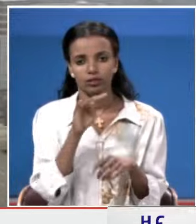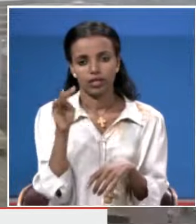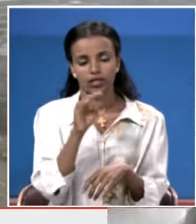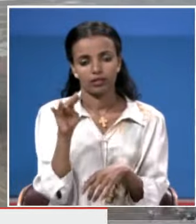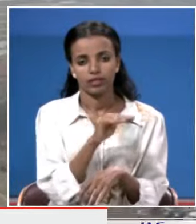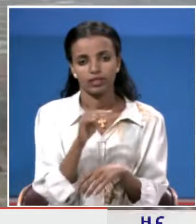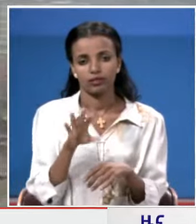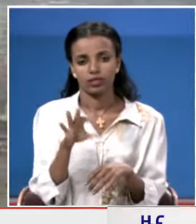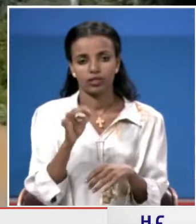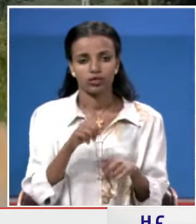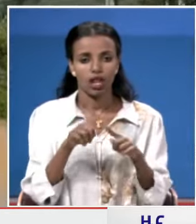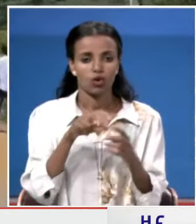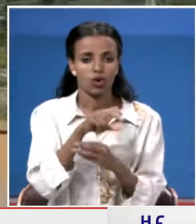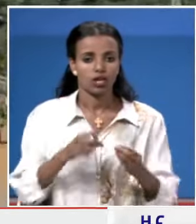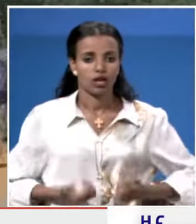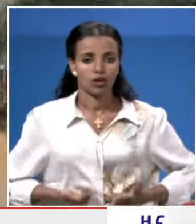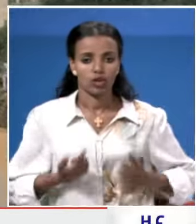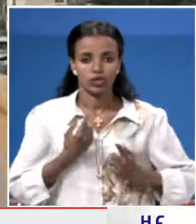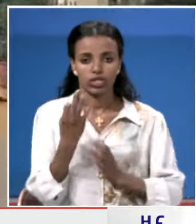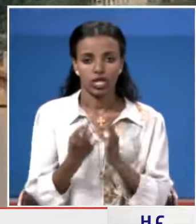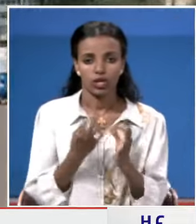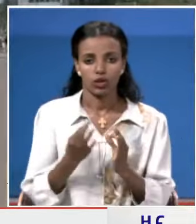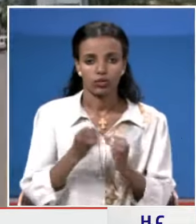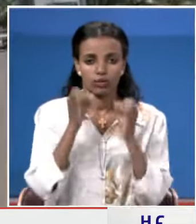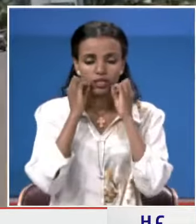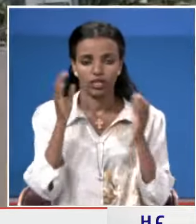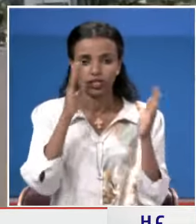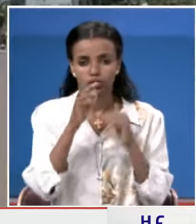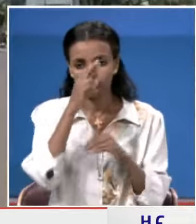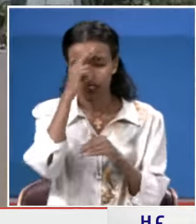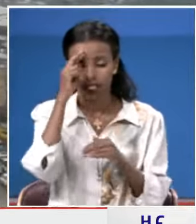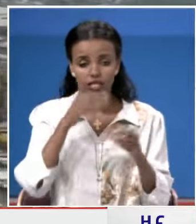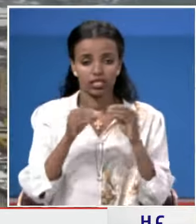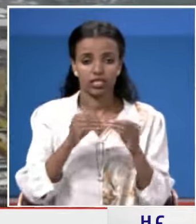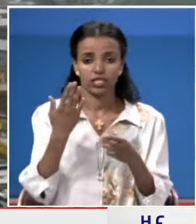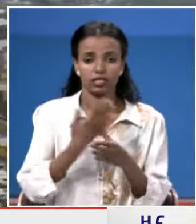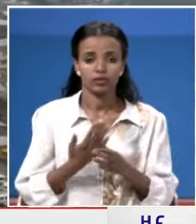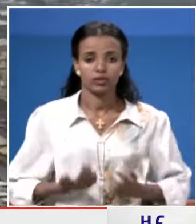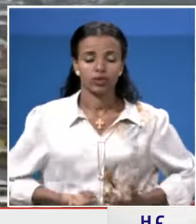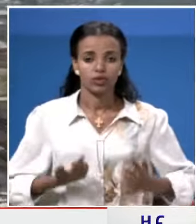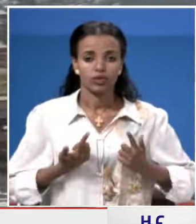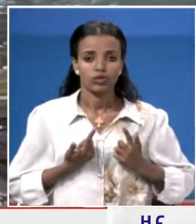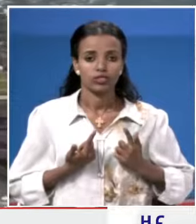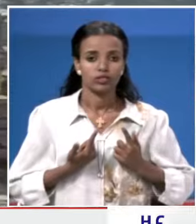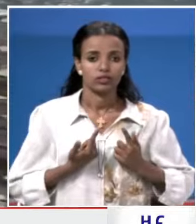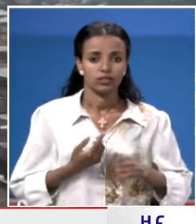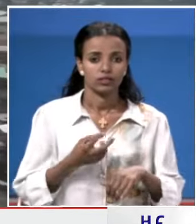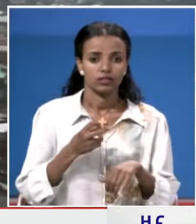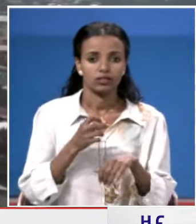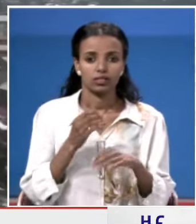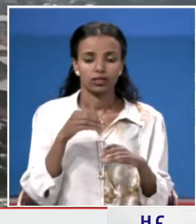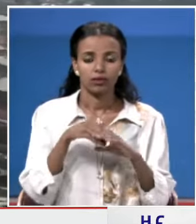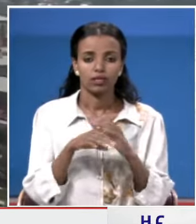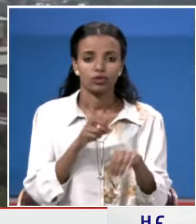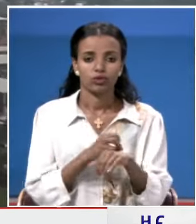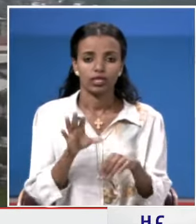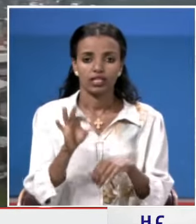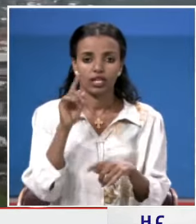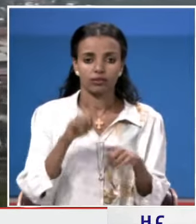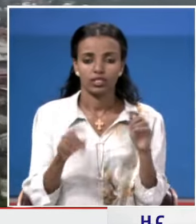የሚገኙ የተለያዩ ወረዳ ነዋሪዎች ተናግረዋል። በጸጥታ ችግሩ ሳቢያ የእንቅስቃሴ ገደቦች በመኖራቸው ግብዓት በወቅቱ ማግኘት አለመቻላቸውን፣ ገበያ